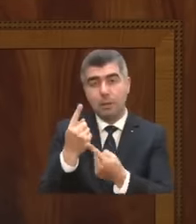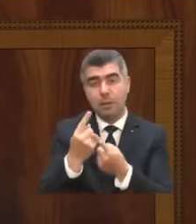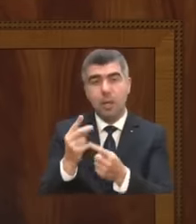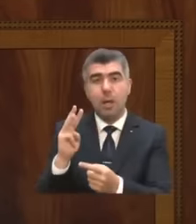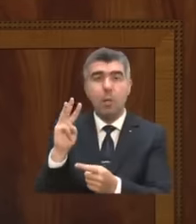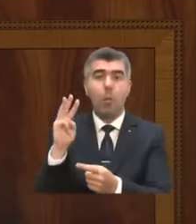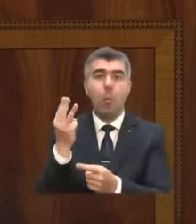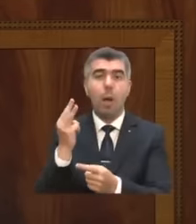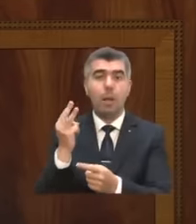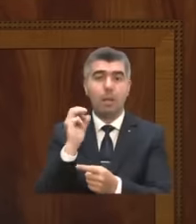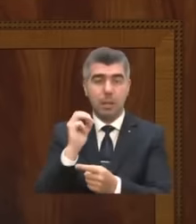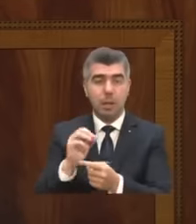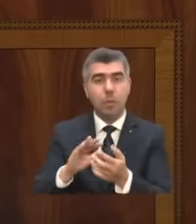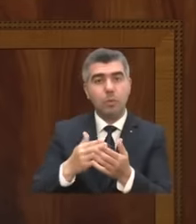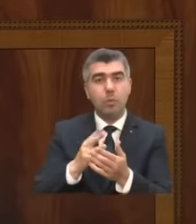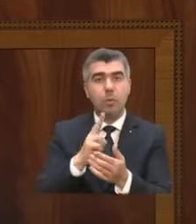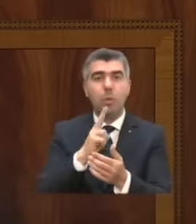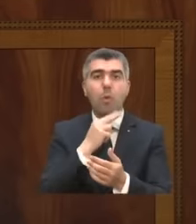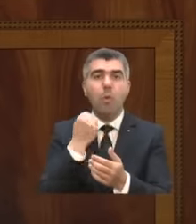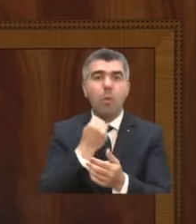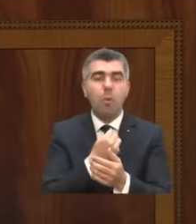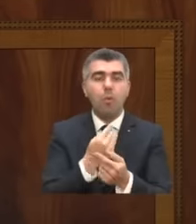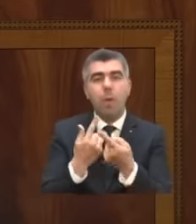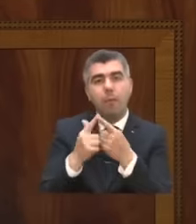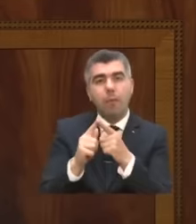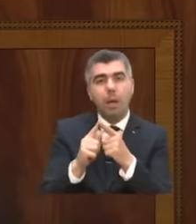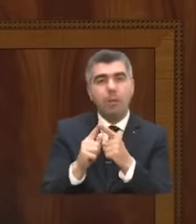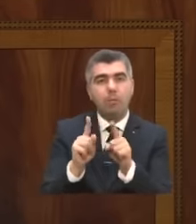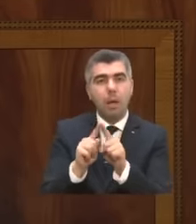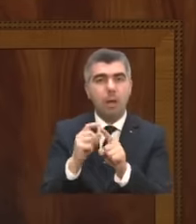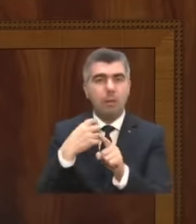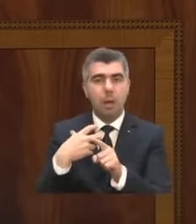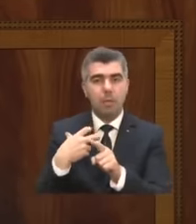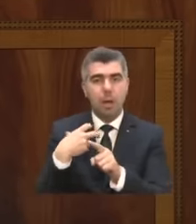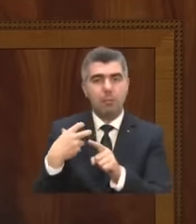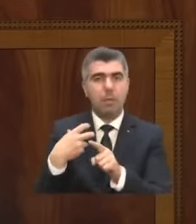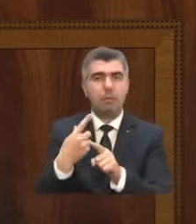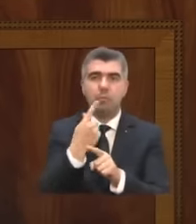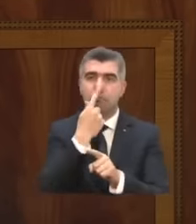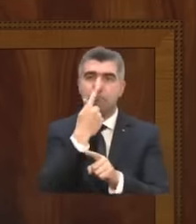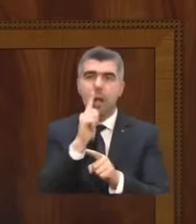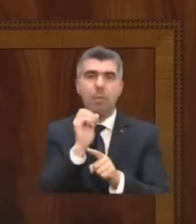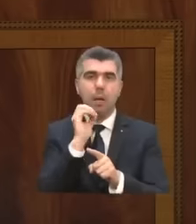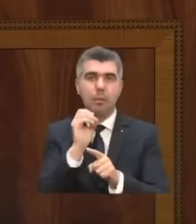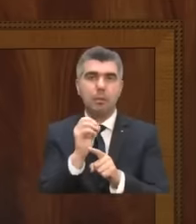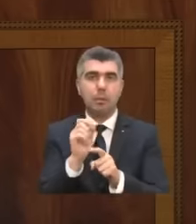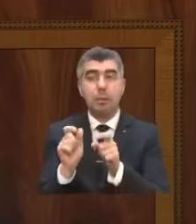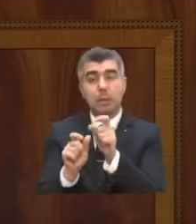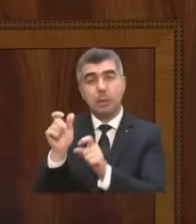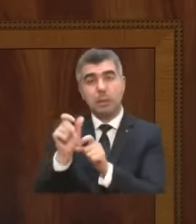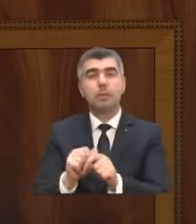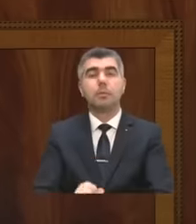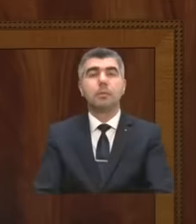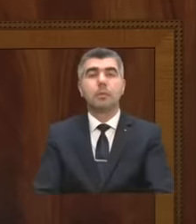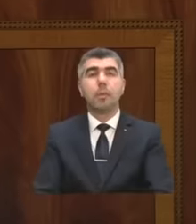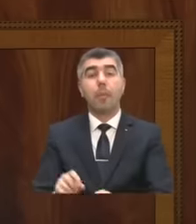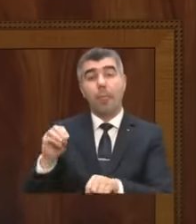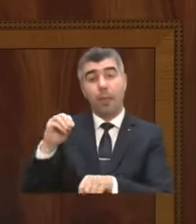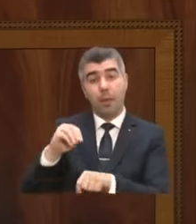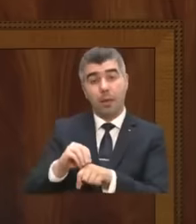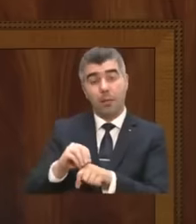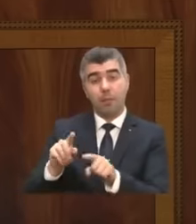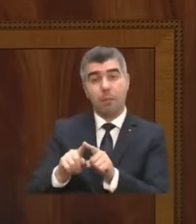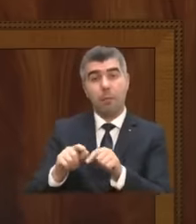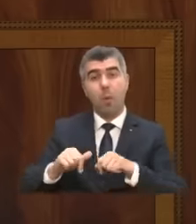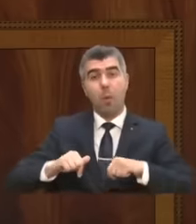اعتبرت تصريحات ديال الحكومه هو تشجيع للوبيات التحكم في المحروقات ومعاكسه لمطالب الشعب حسب التصريح ديالها، كما صرحت طبعا